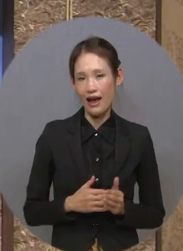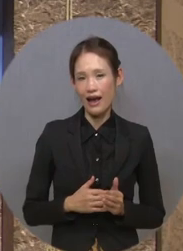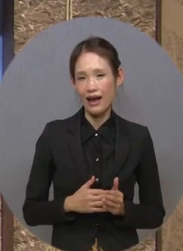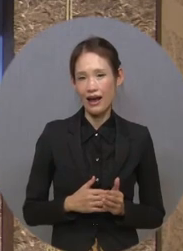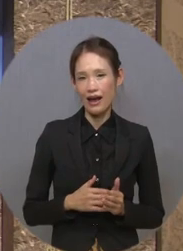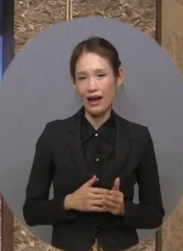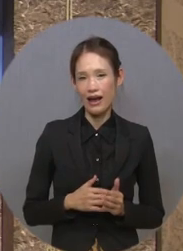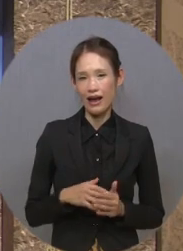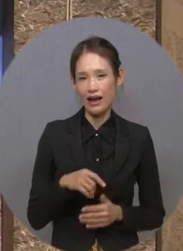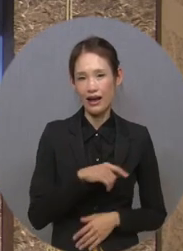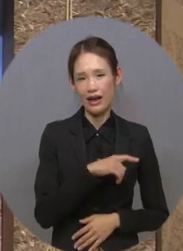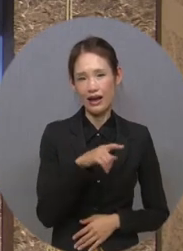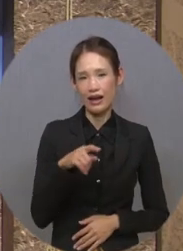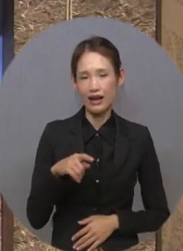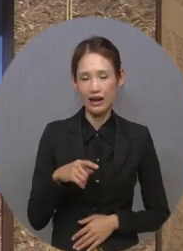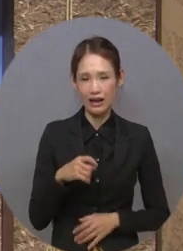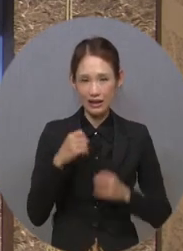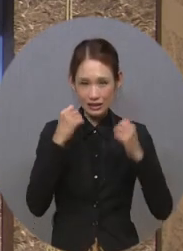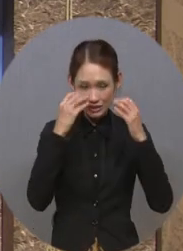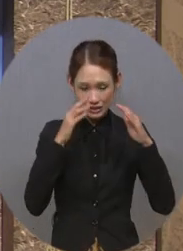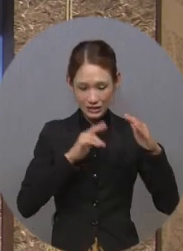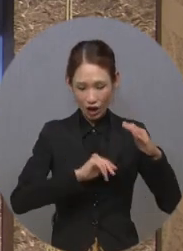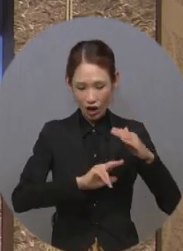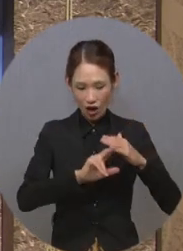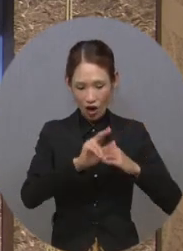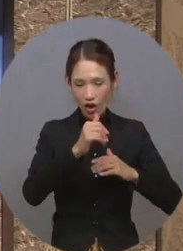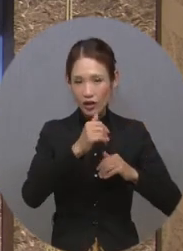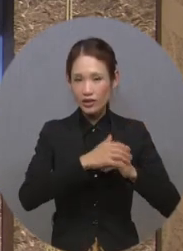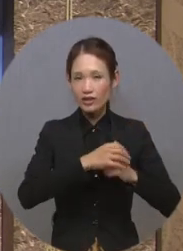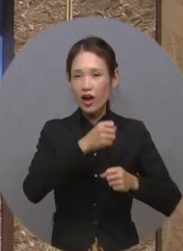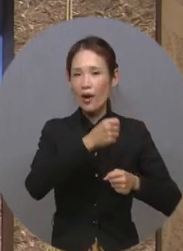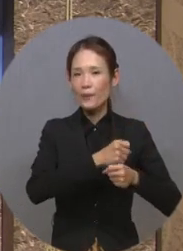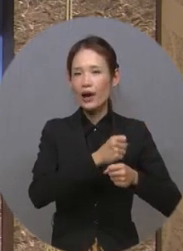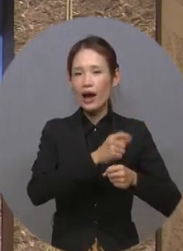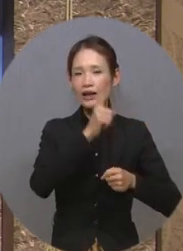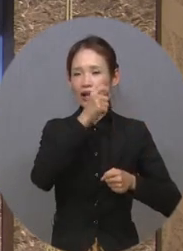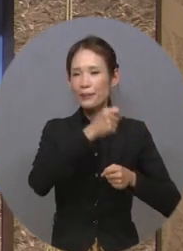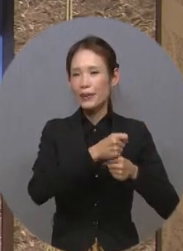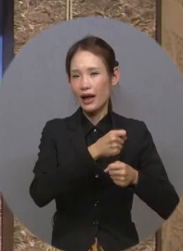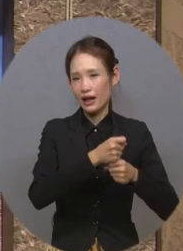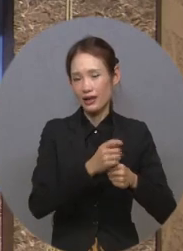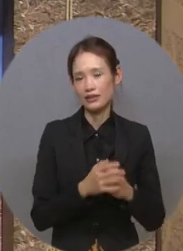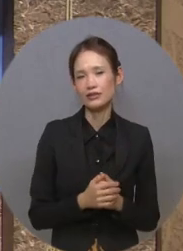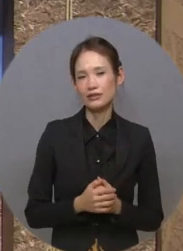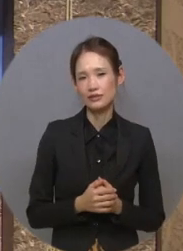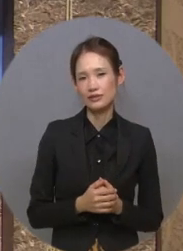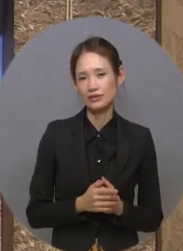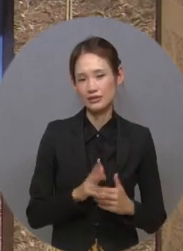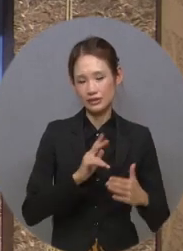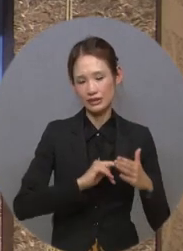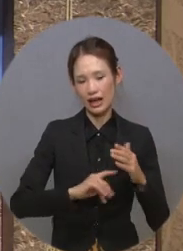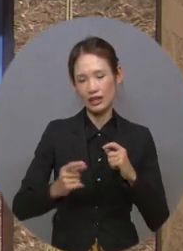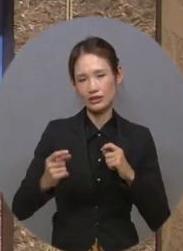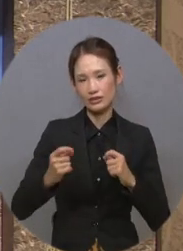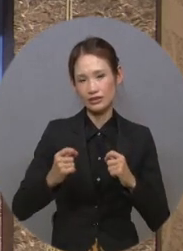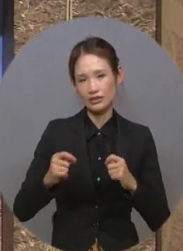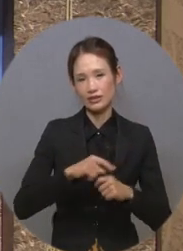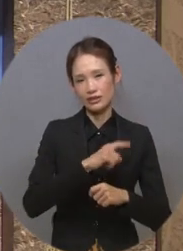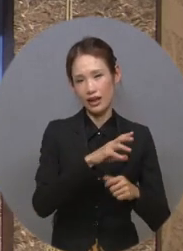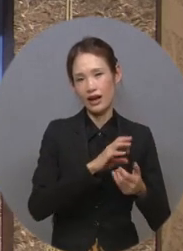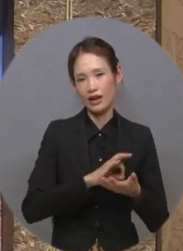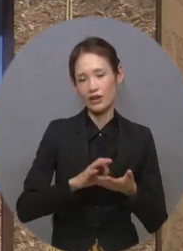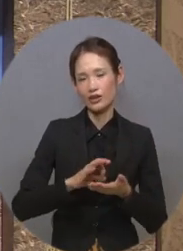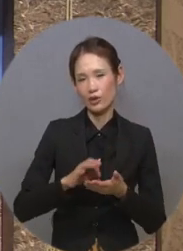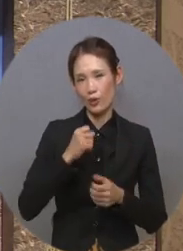이제 그쪽에 또 신설 역사를 하나 만들어서 또 그 역세권도 이렇게 이용할